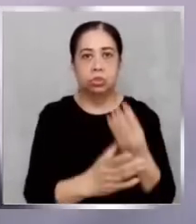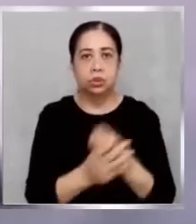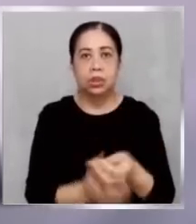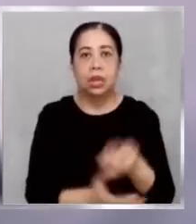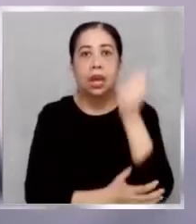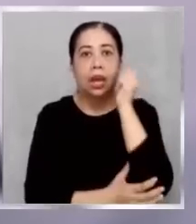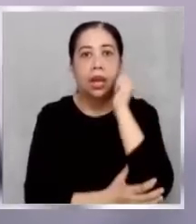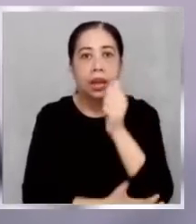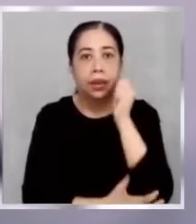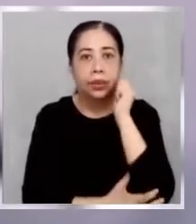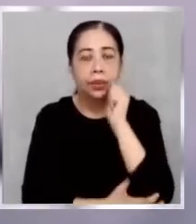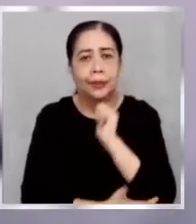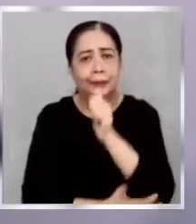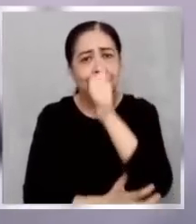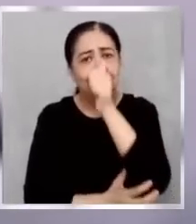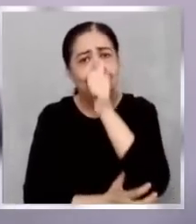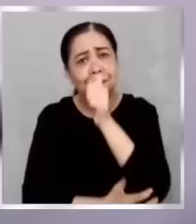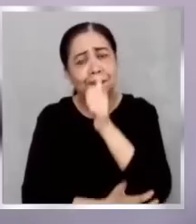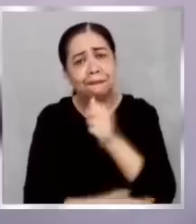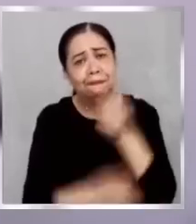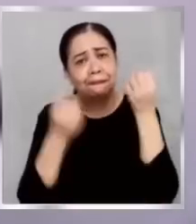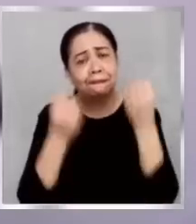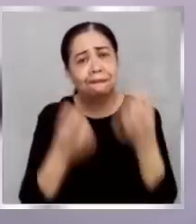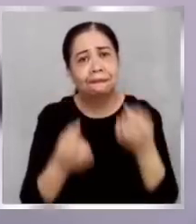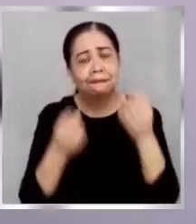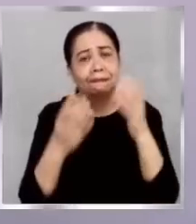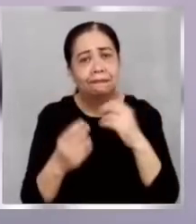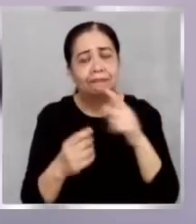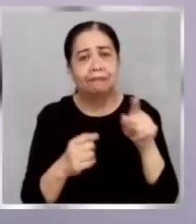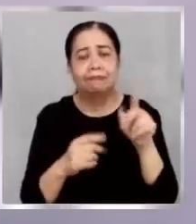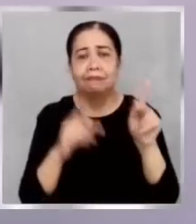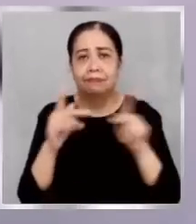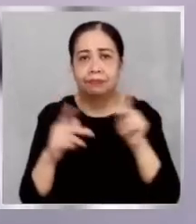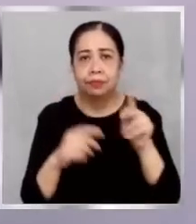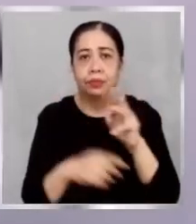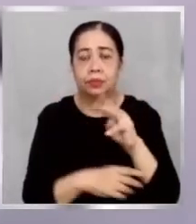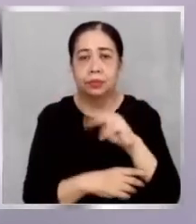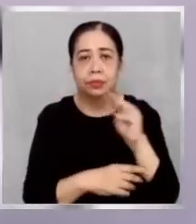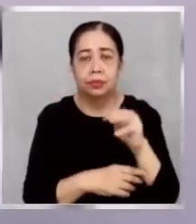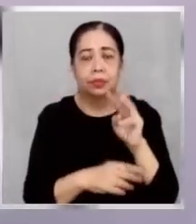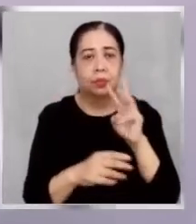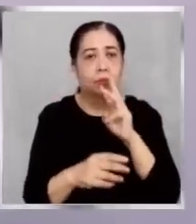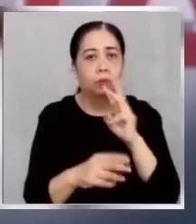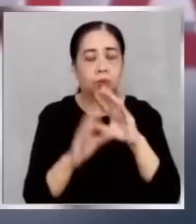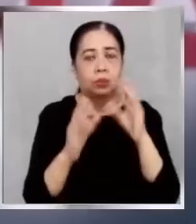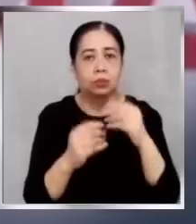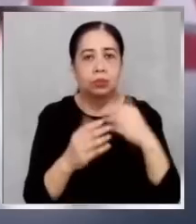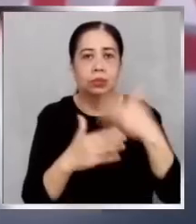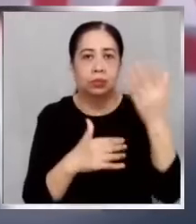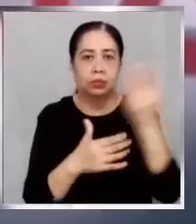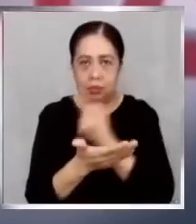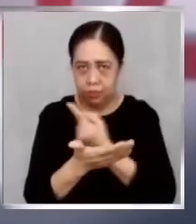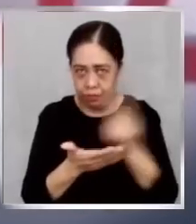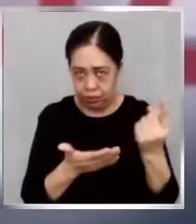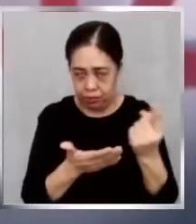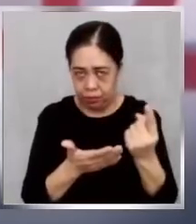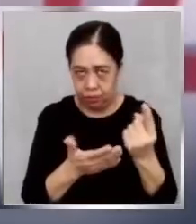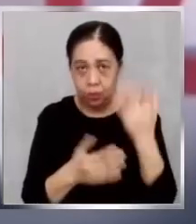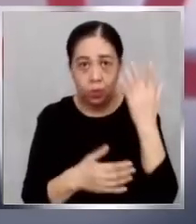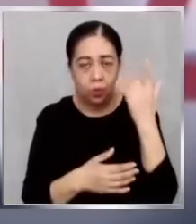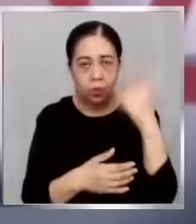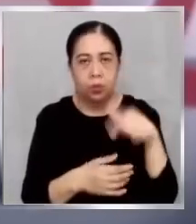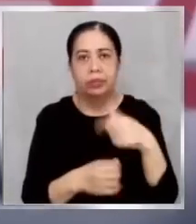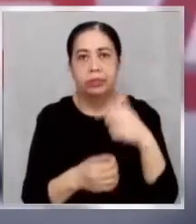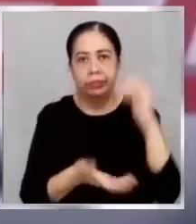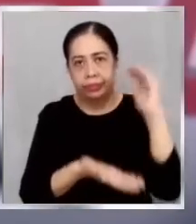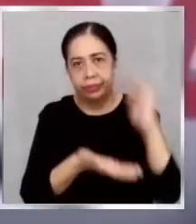ang titiisin ng libo-libong sineserbisyohan ng Maynilad simula sa susunod na linggo. Kasunod po yan ang bawas